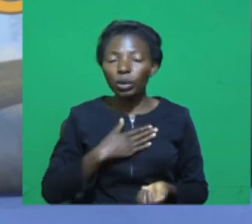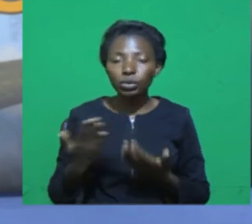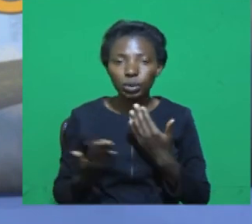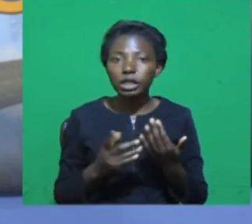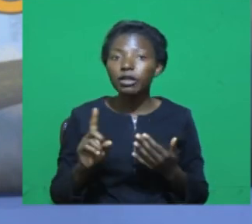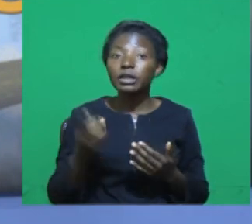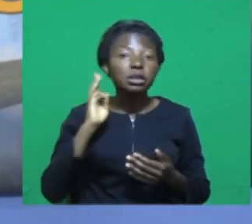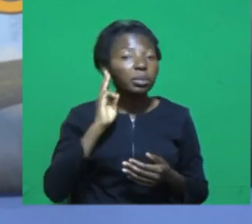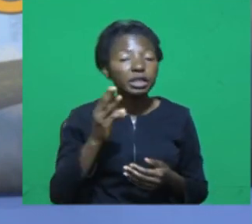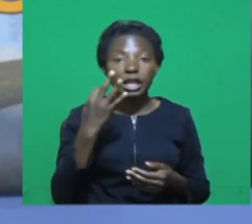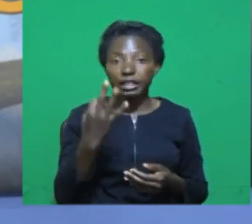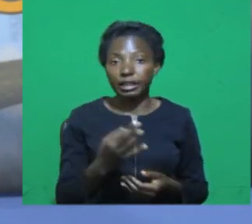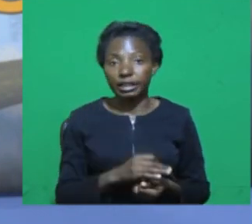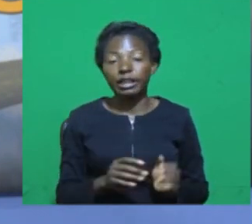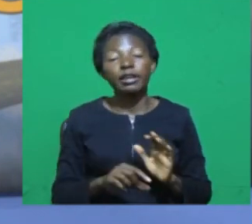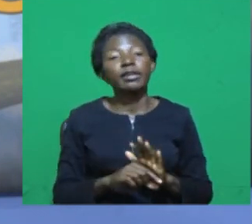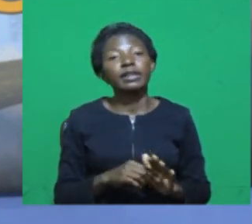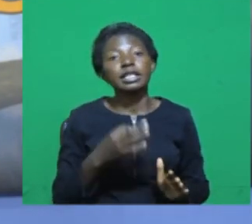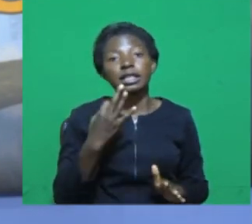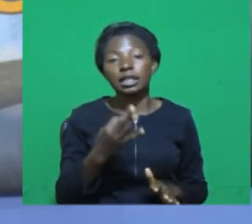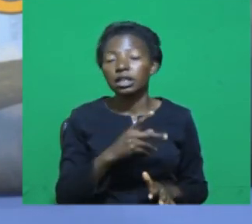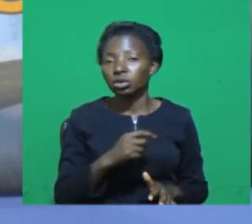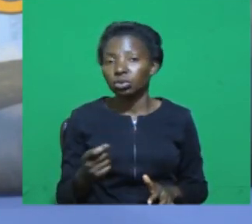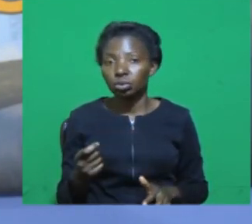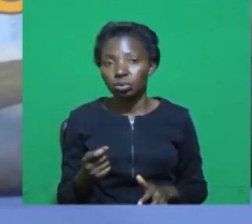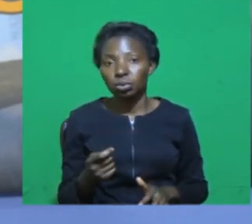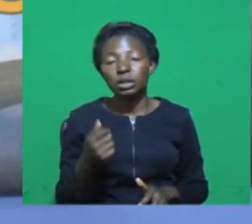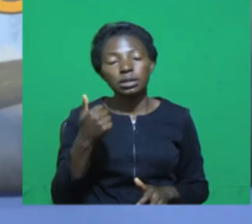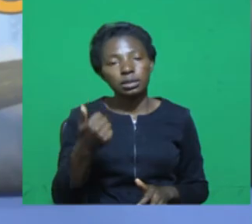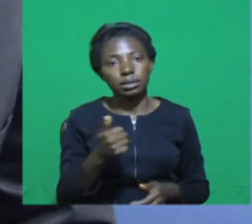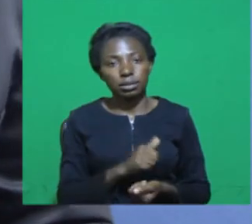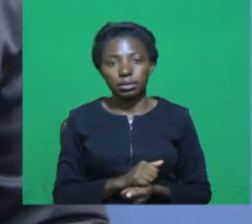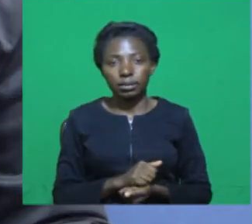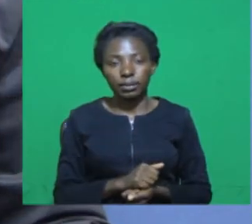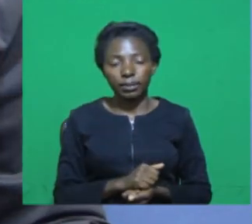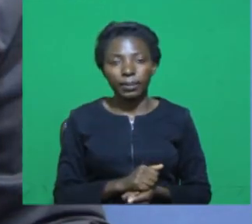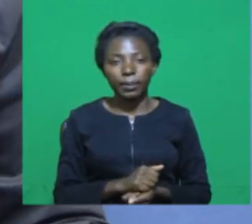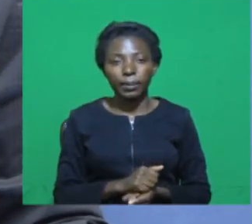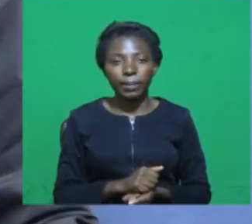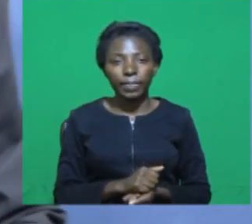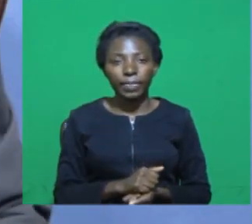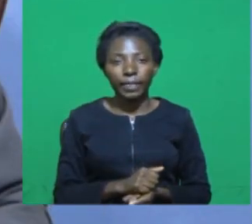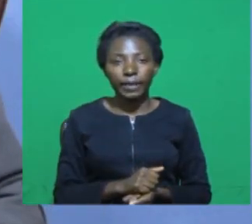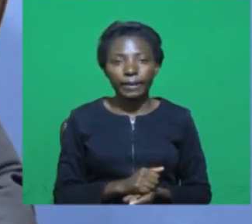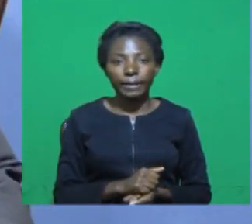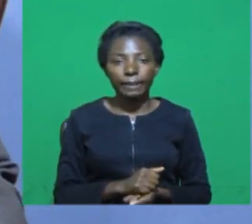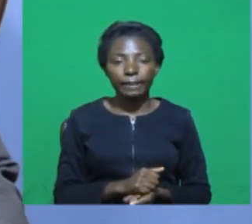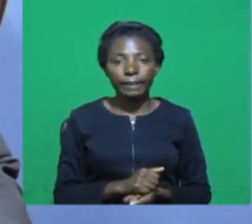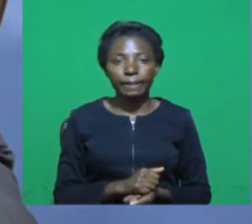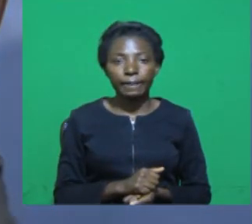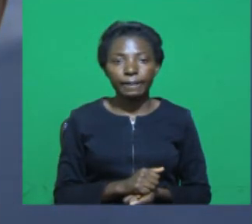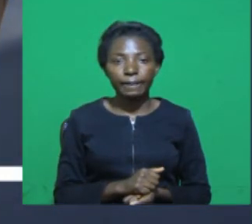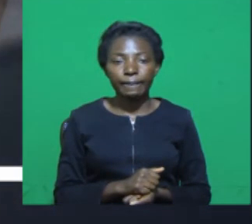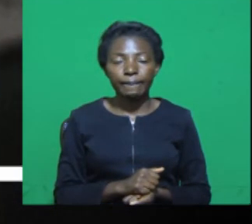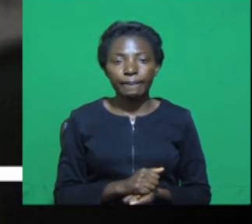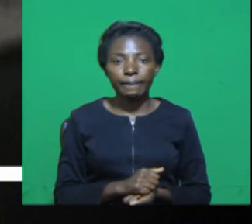Pita wokutanga 3 verse ya 3 kusvika pa 6. Pita wokutanga 3